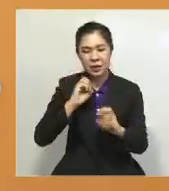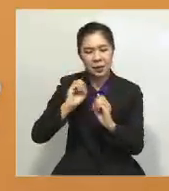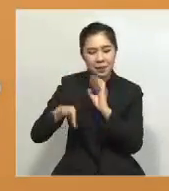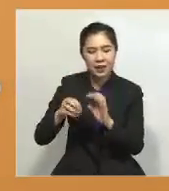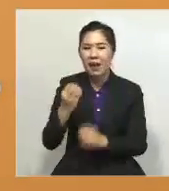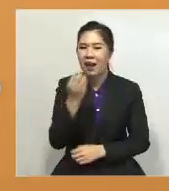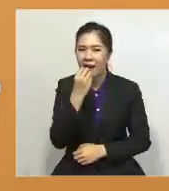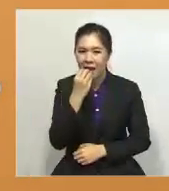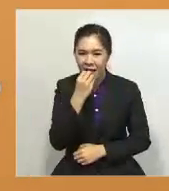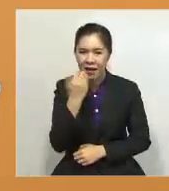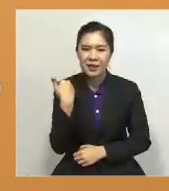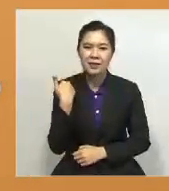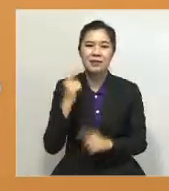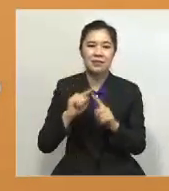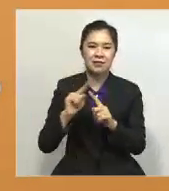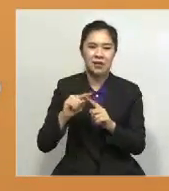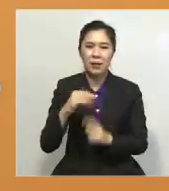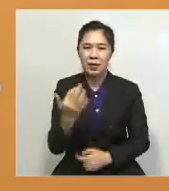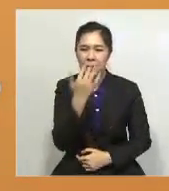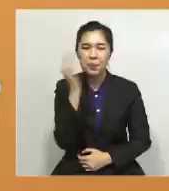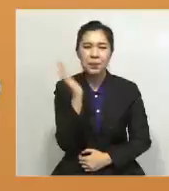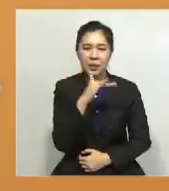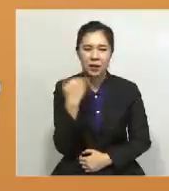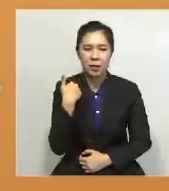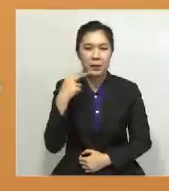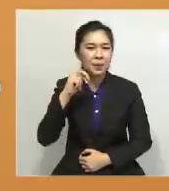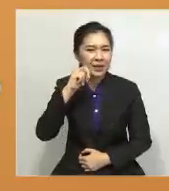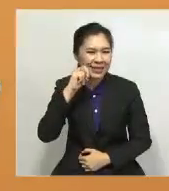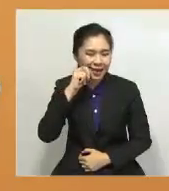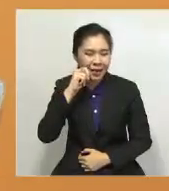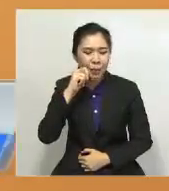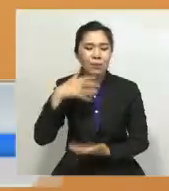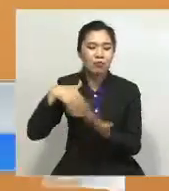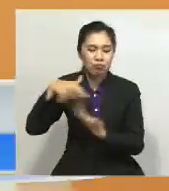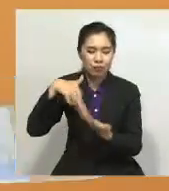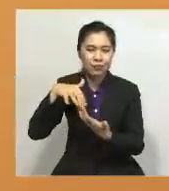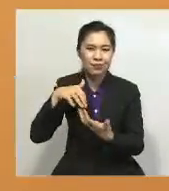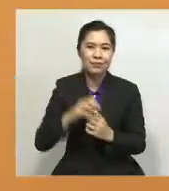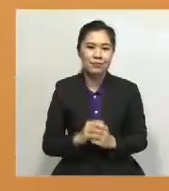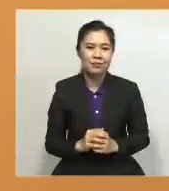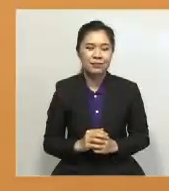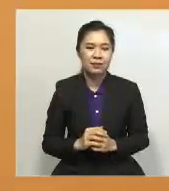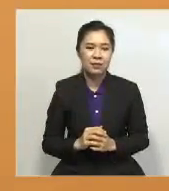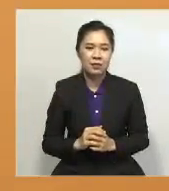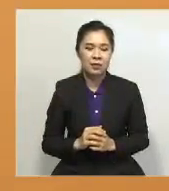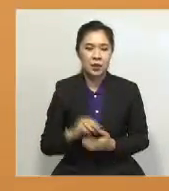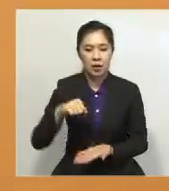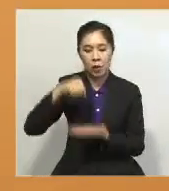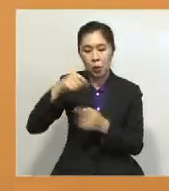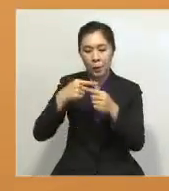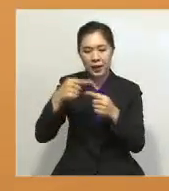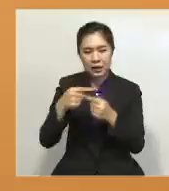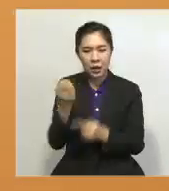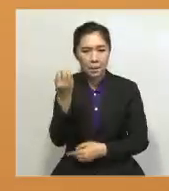อะเศษอาหารก็จะเหม็นหน่อยเพราะว่าจะมีน้ำขังด้วย ถุงพลาสติกที่เจอนี่มากน้อยแค่ไ